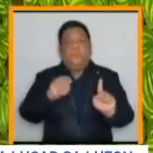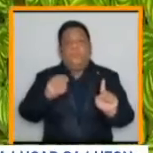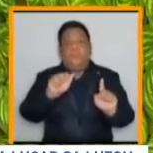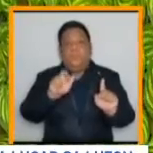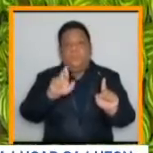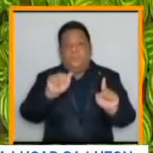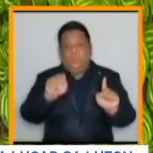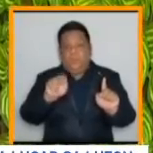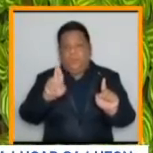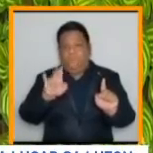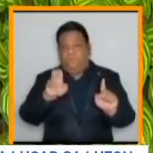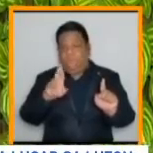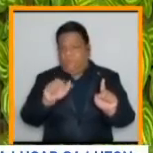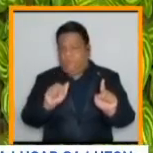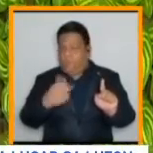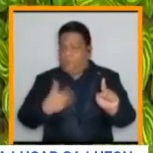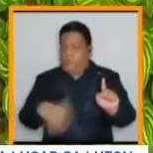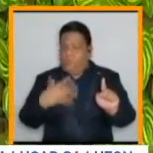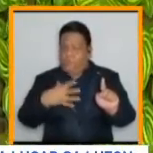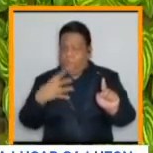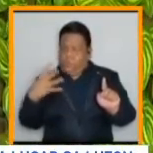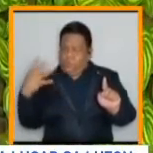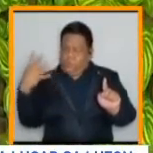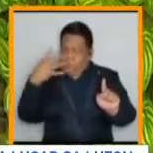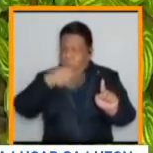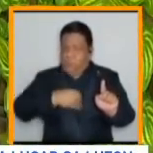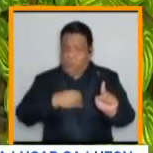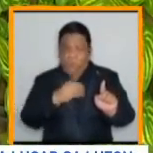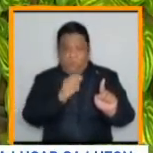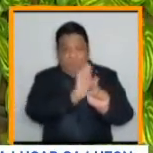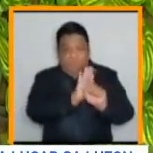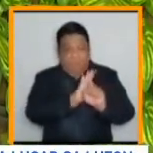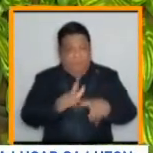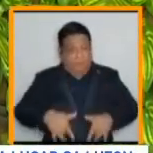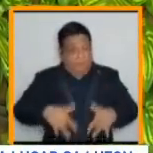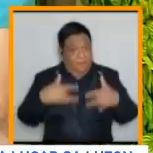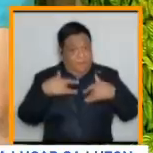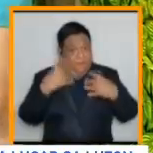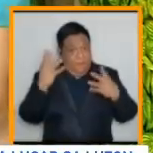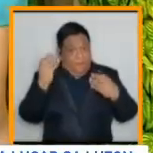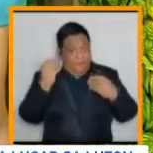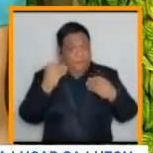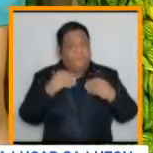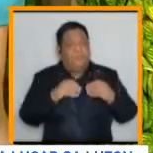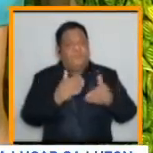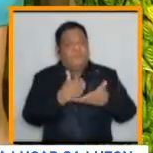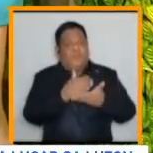mukha talaga. Ang live update ng Dantes squad chineer niya kay Kuya Lar.